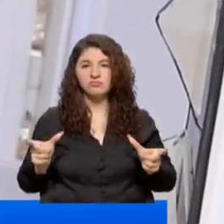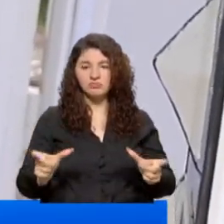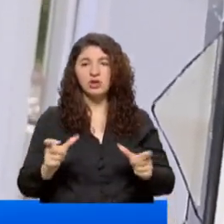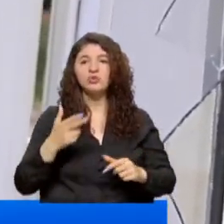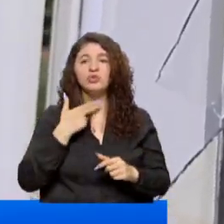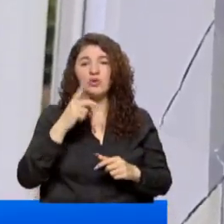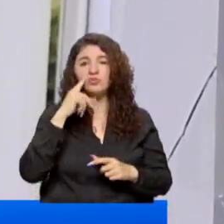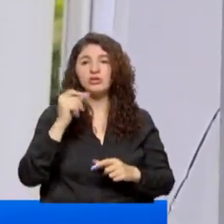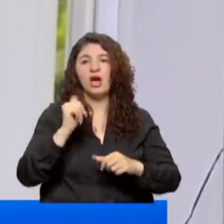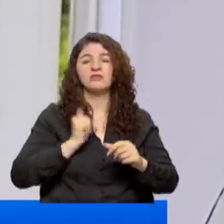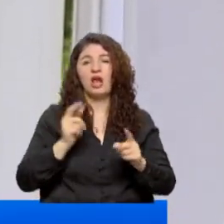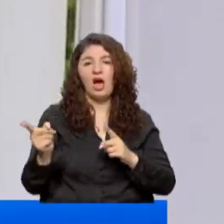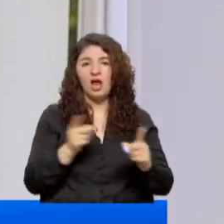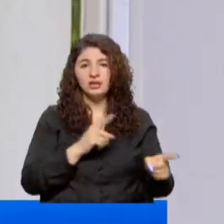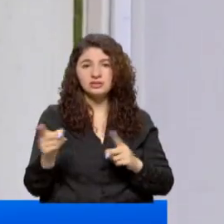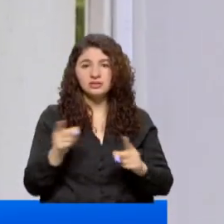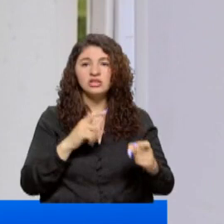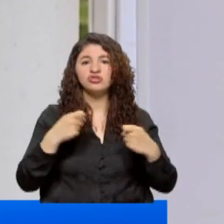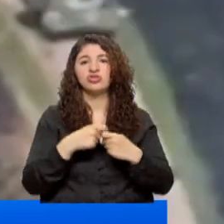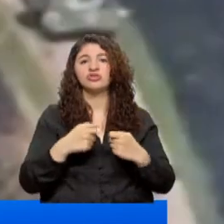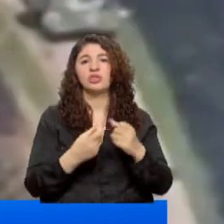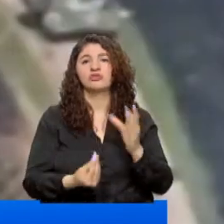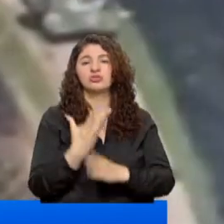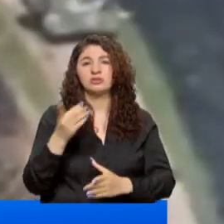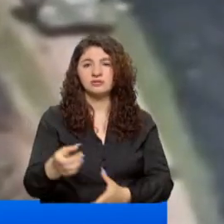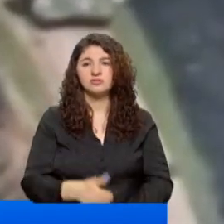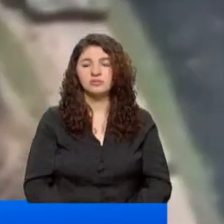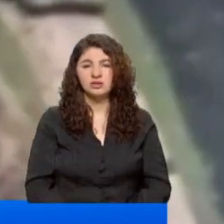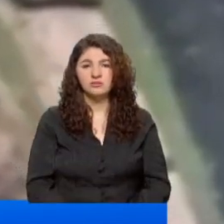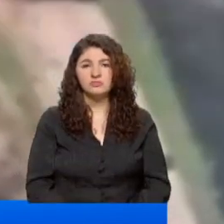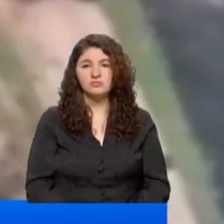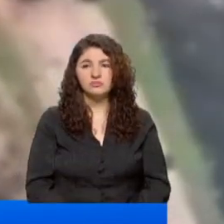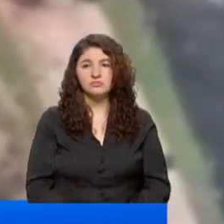konuşlandı rusya-ukrayna güçleri arasında çatışmalar yaşandı